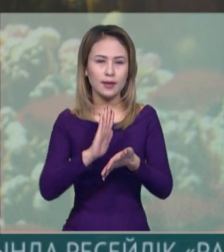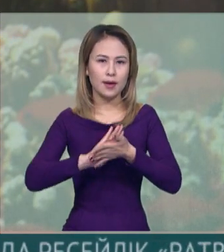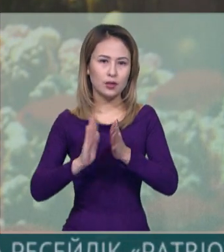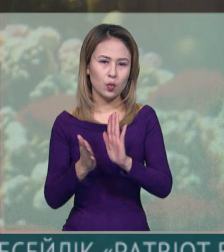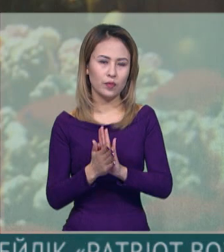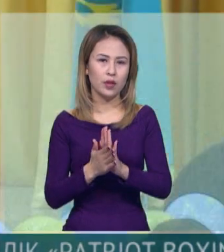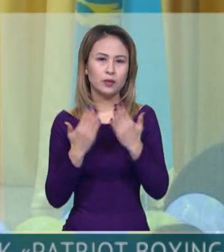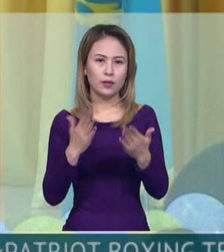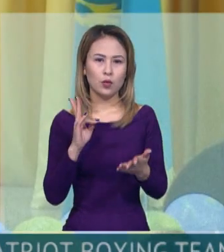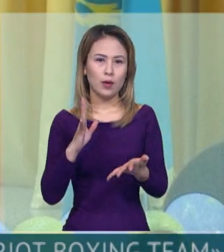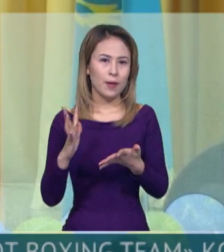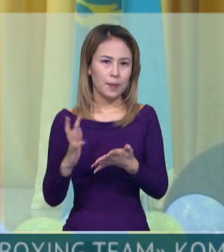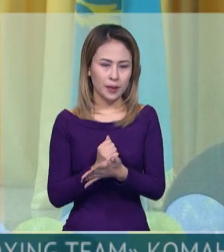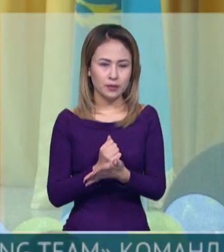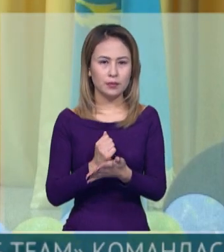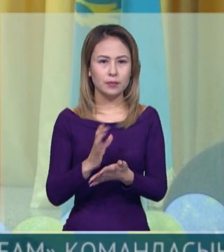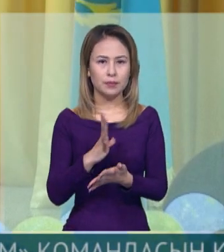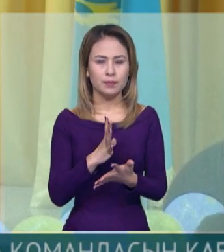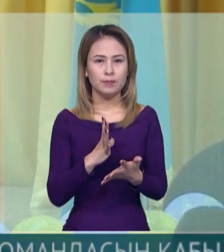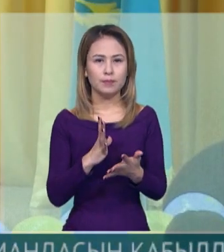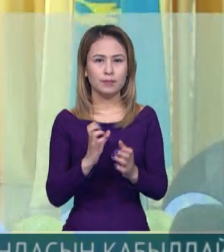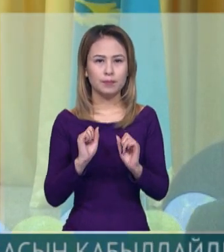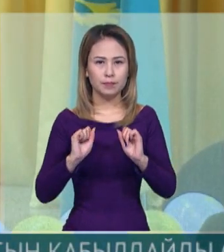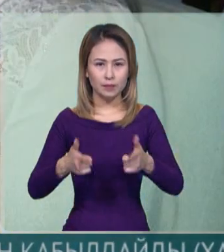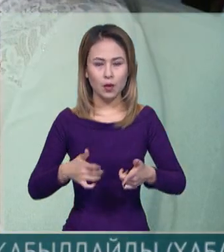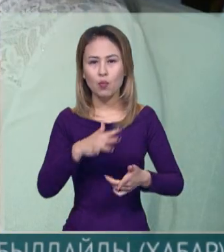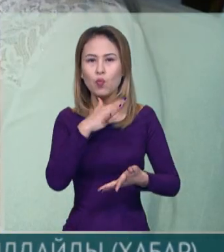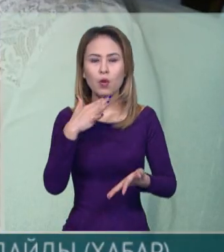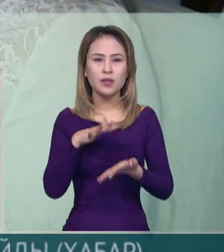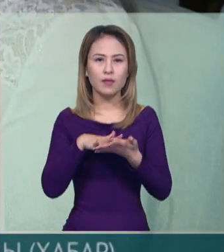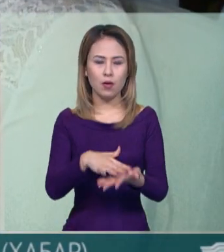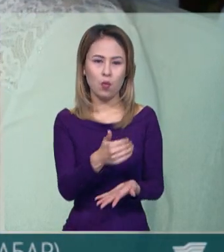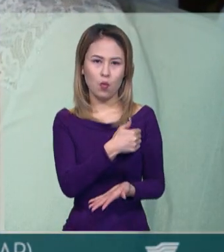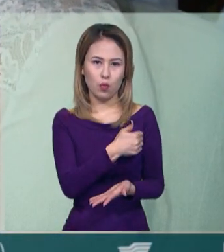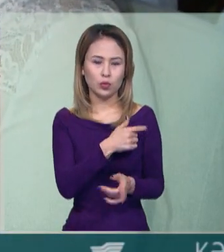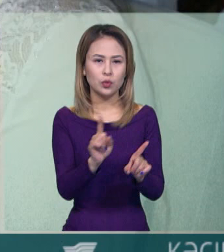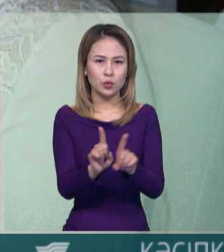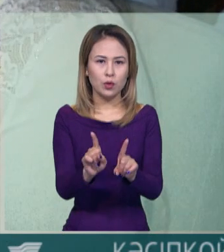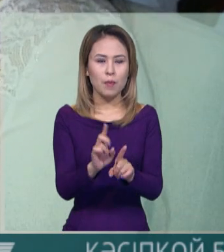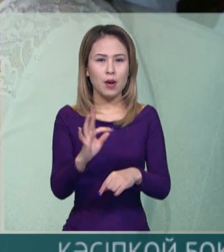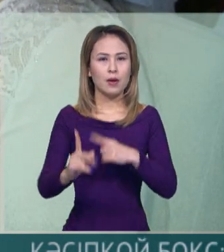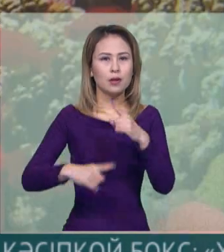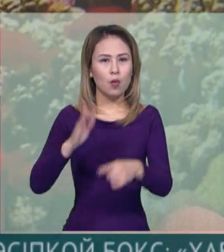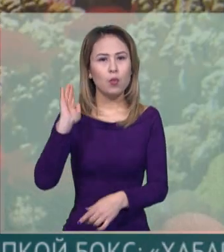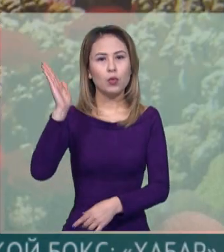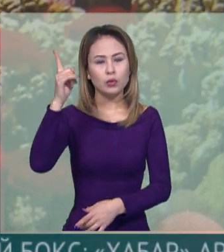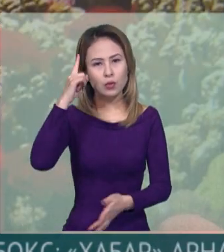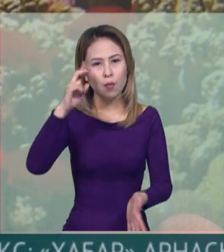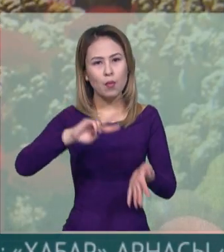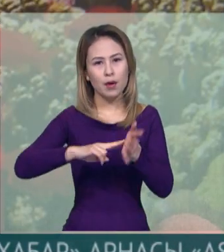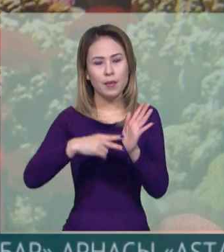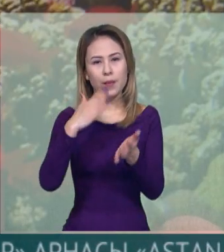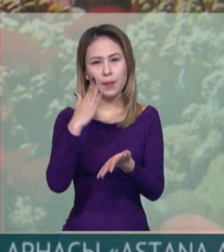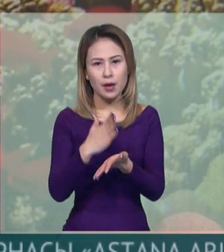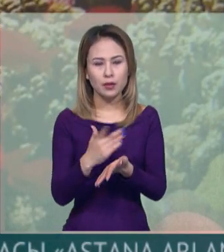шарттардан сүрінбей өткен балалар ғана өтіп жатты. Көп балалардан өтініш өтеді, бізде өткіміз келеді деген. Жалпы келешек жоспарымыз да бар,